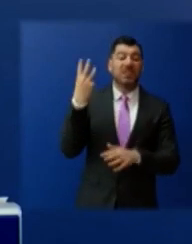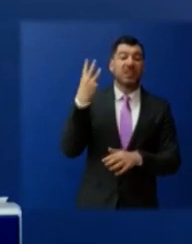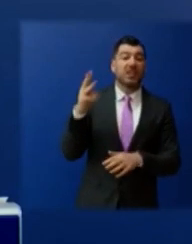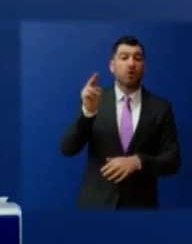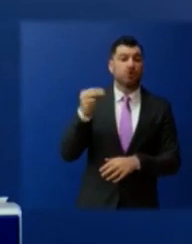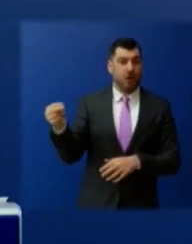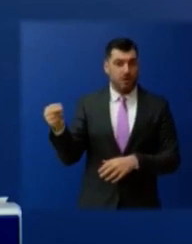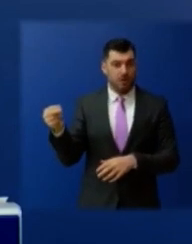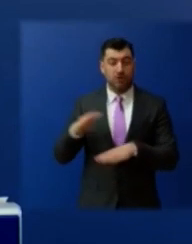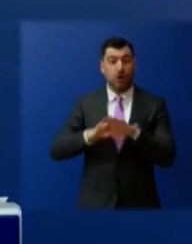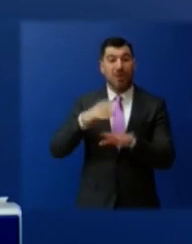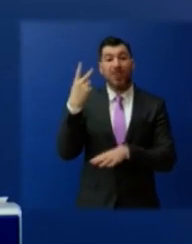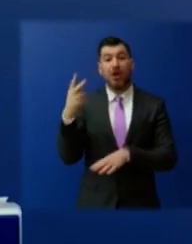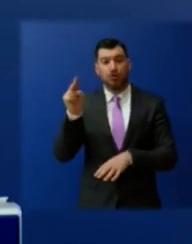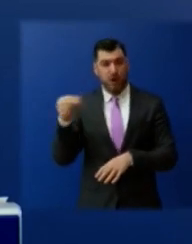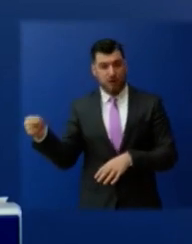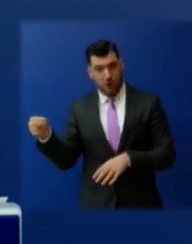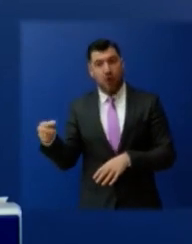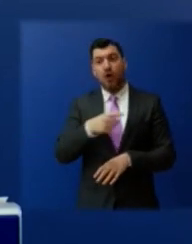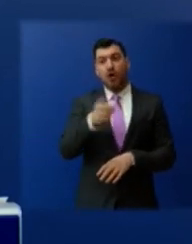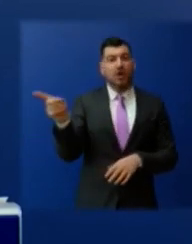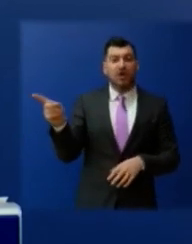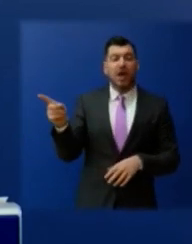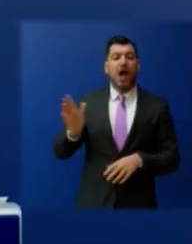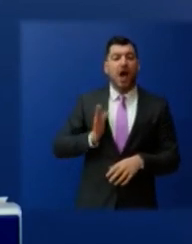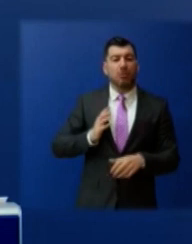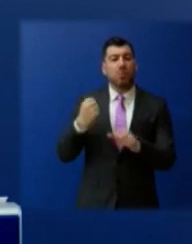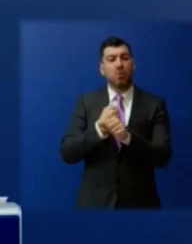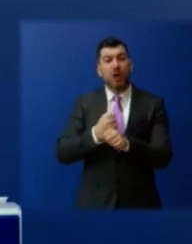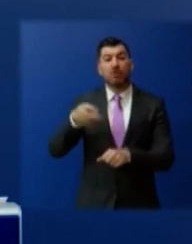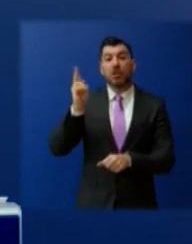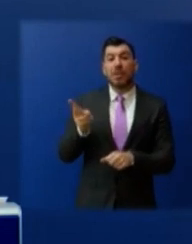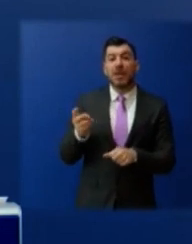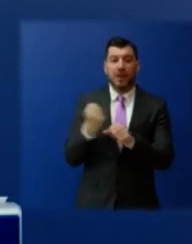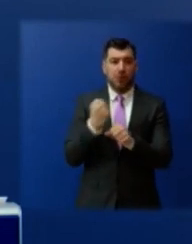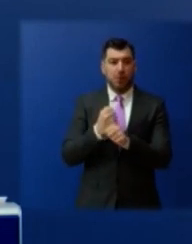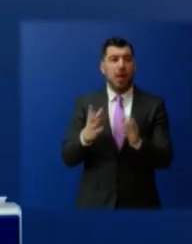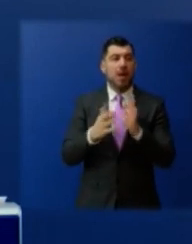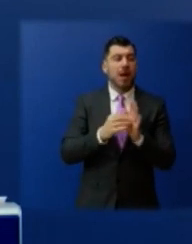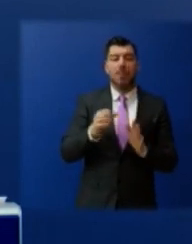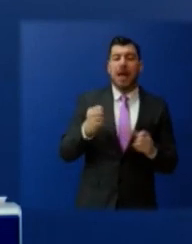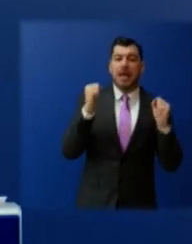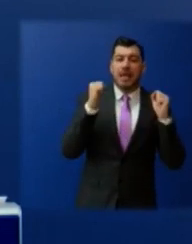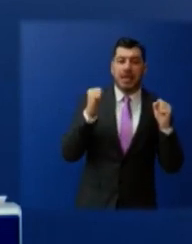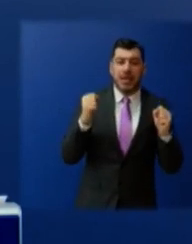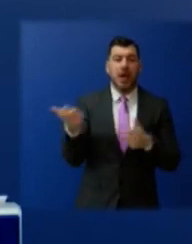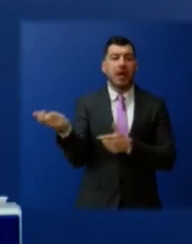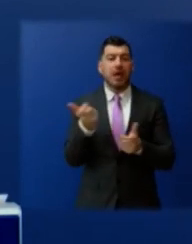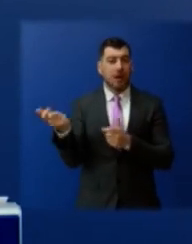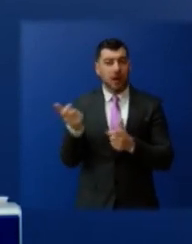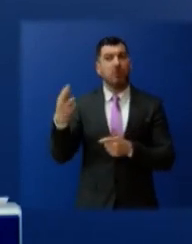στα υπόλοιπα κομμάτια για την ανθυγιεινή εργασία και την επικίνδυνοτητα σε εργαζομένους στον τομέα της υγείας και σε εργαζομένους στο πυροσβεστικό